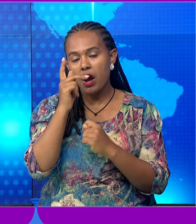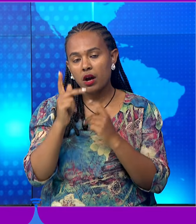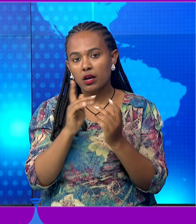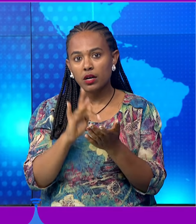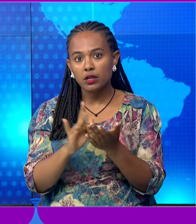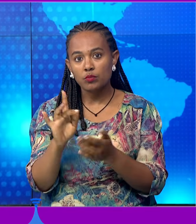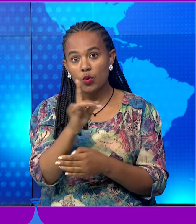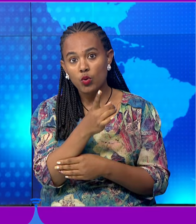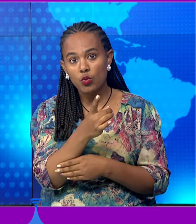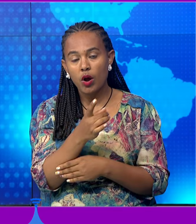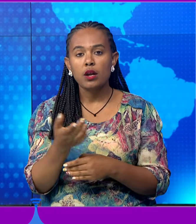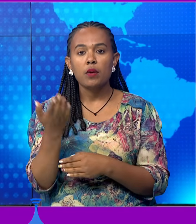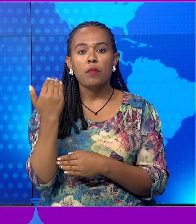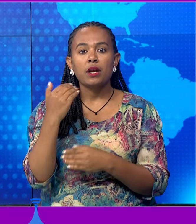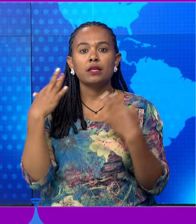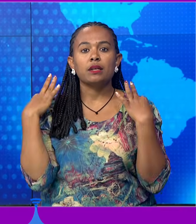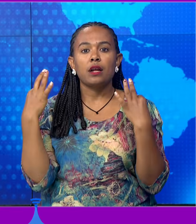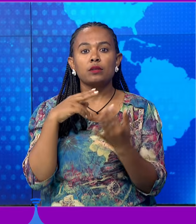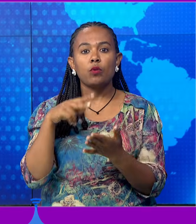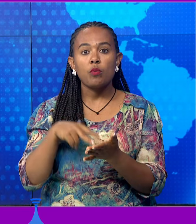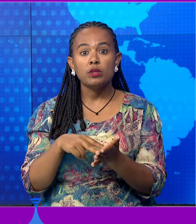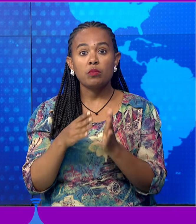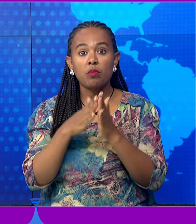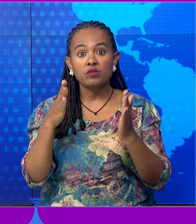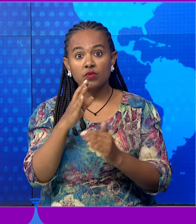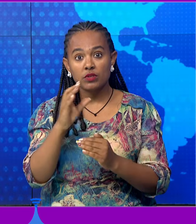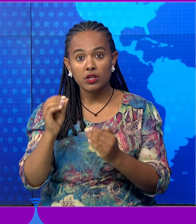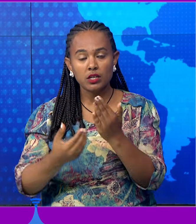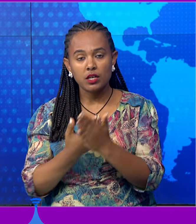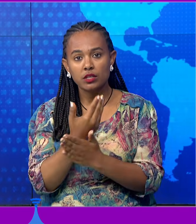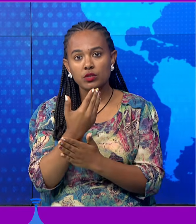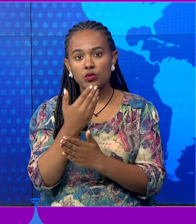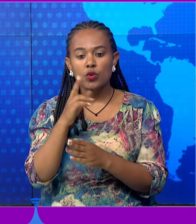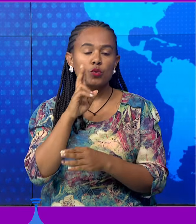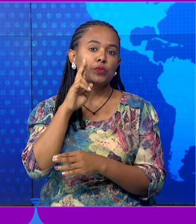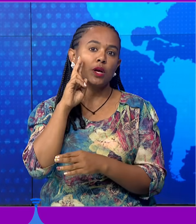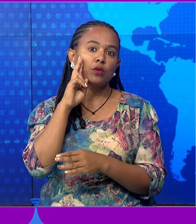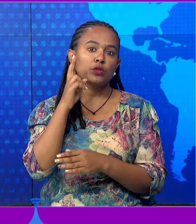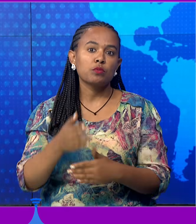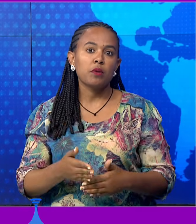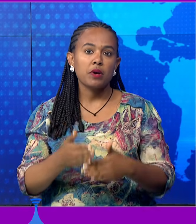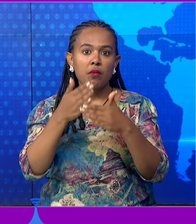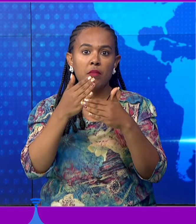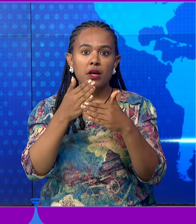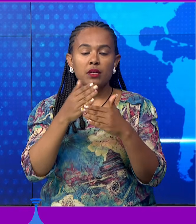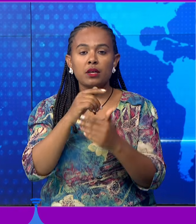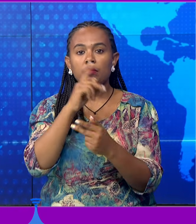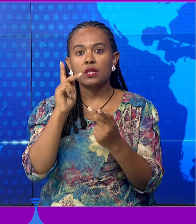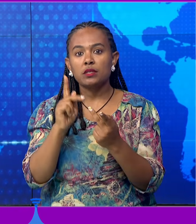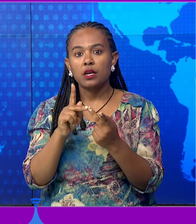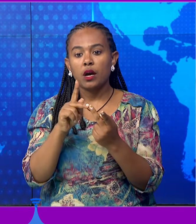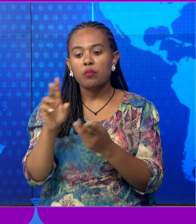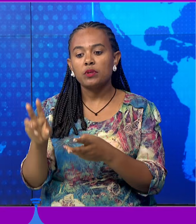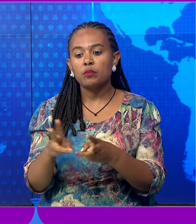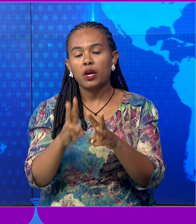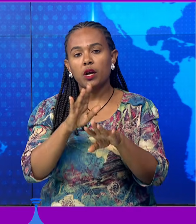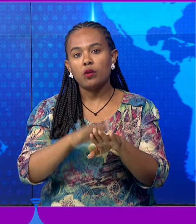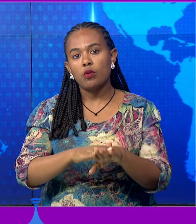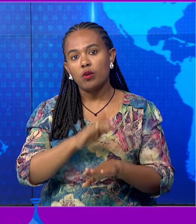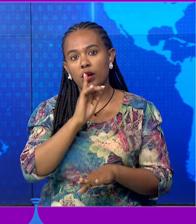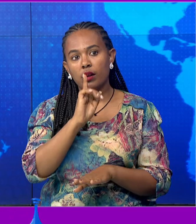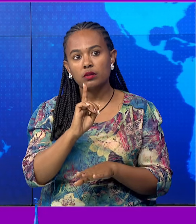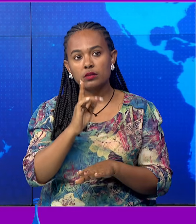ዘንድ ነባር የጤና ተቋማትን በማስፋፋትና አዳዲስ ተርሸሪ ሆስፒታሎችን በመገንባት የምታሳካበት መንገዷ ላይ ናት። ዝም